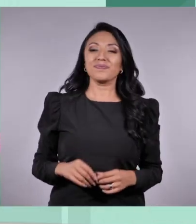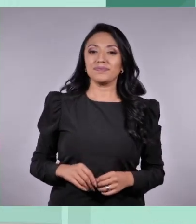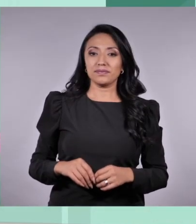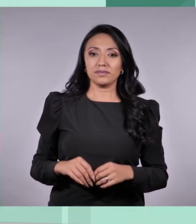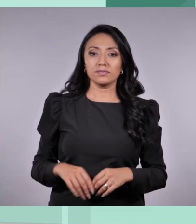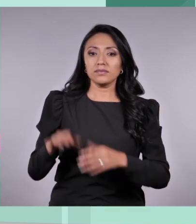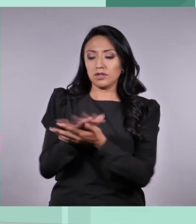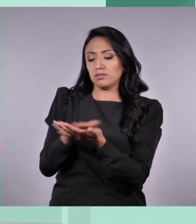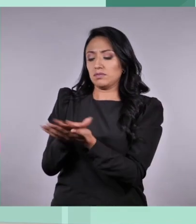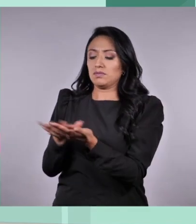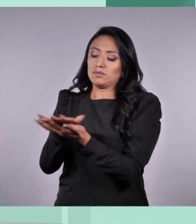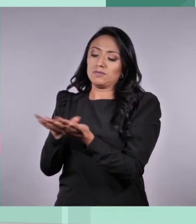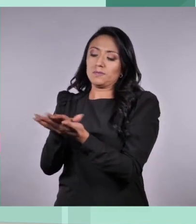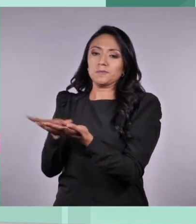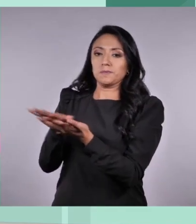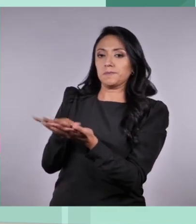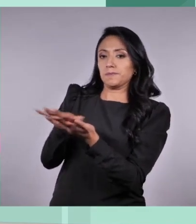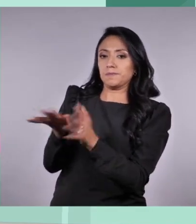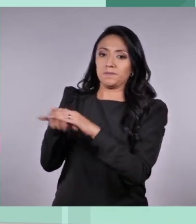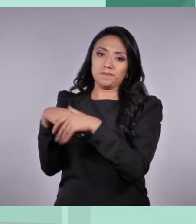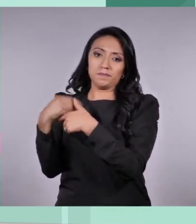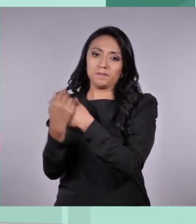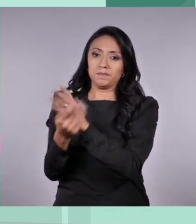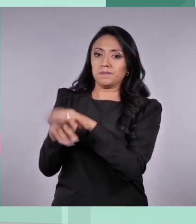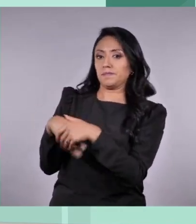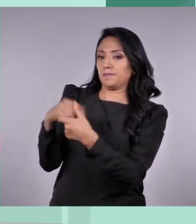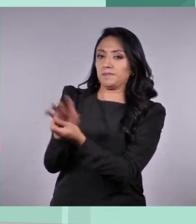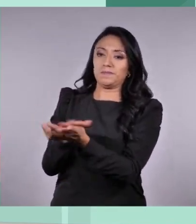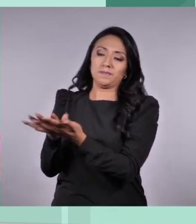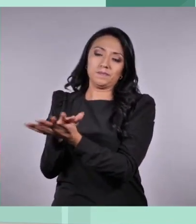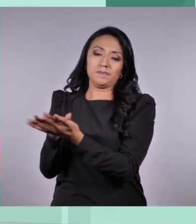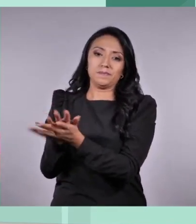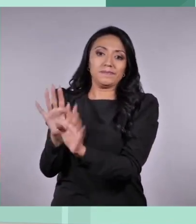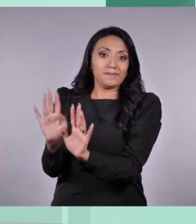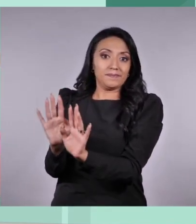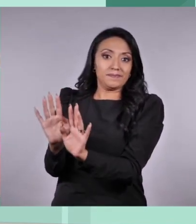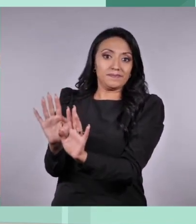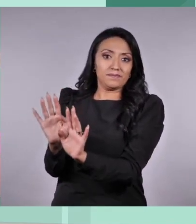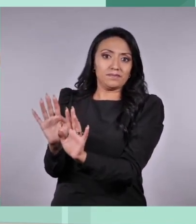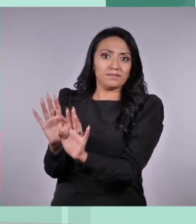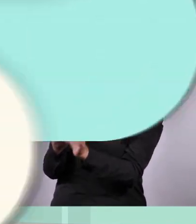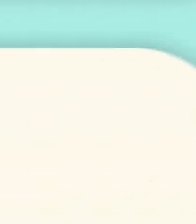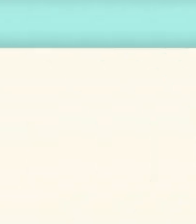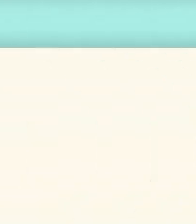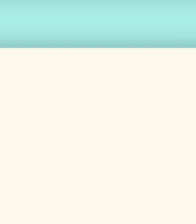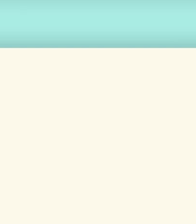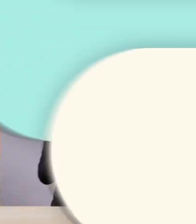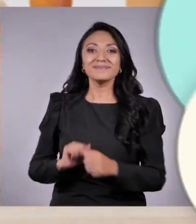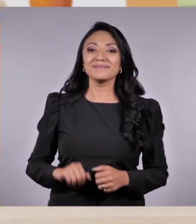Chiqui, chiqui, chiqui, chiqui, chiqui, chiqui. Chiqui, chiqui, chiqui, chiqui, chiqui.